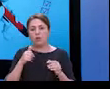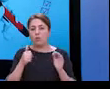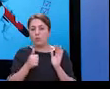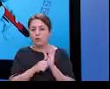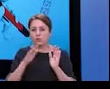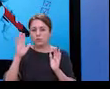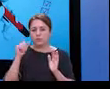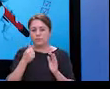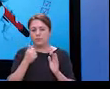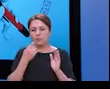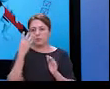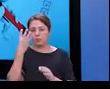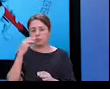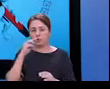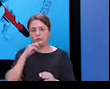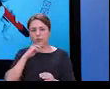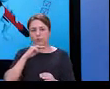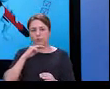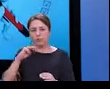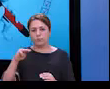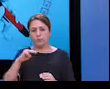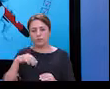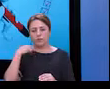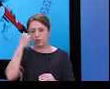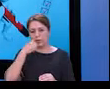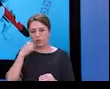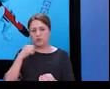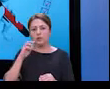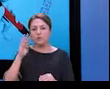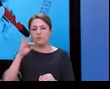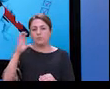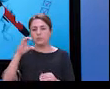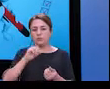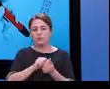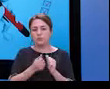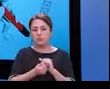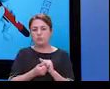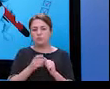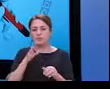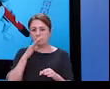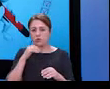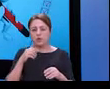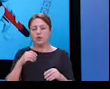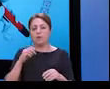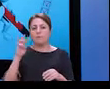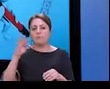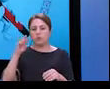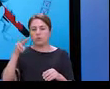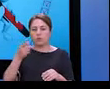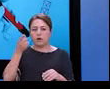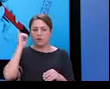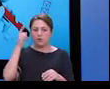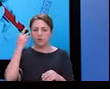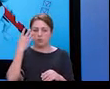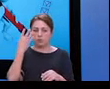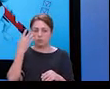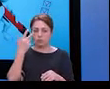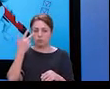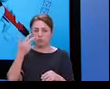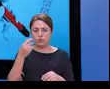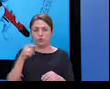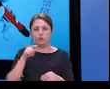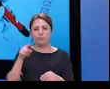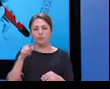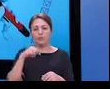va 4-chi mingyillik, eneolit mis tosh davri miloddan avvalgi 4-chi 3-chi mingyilliklar